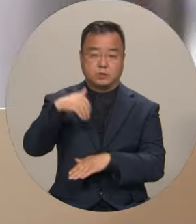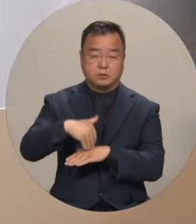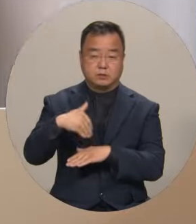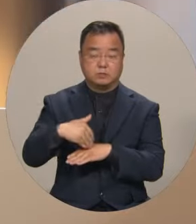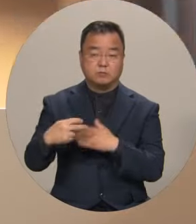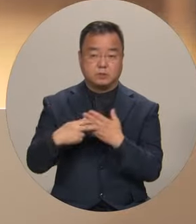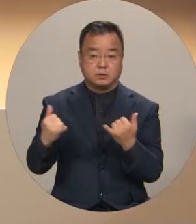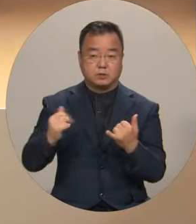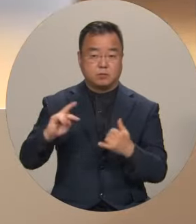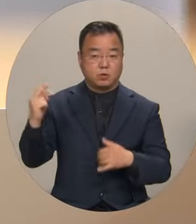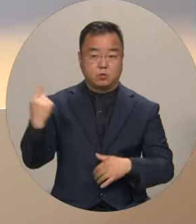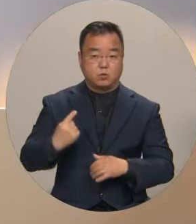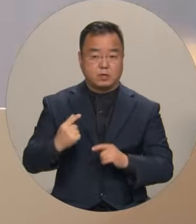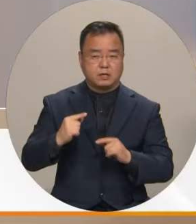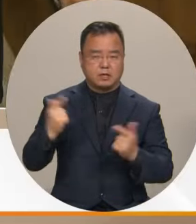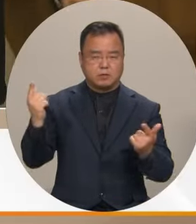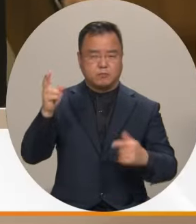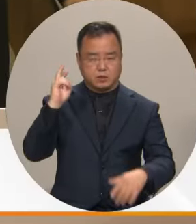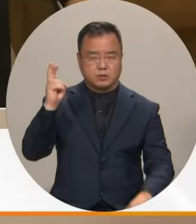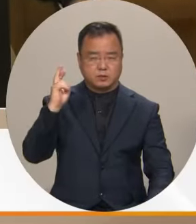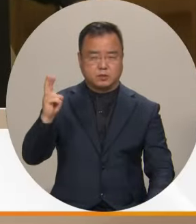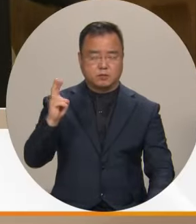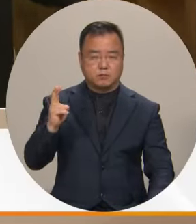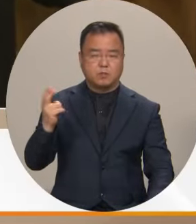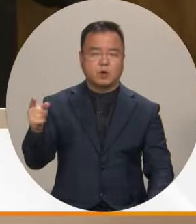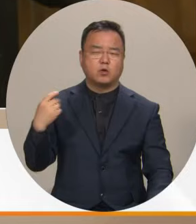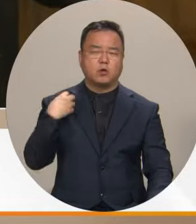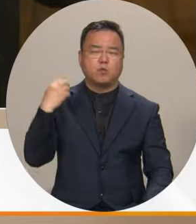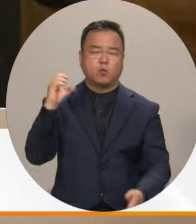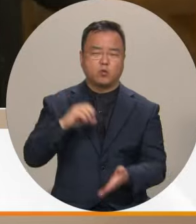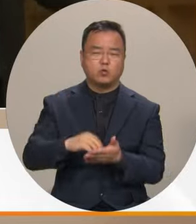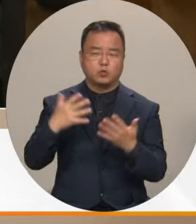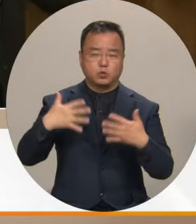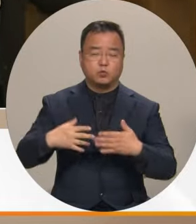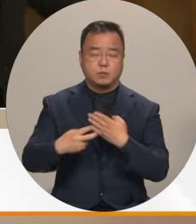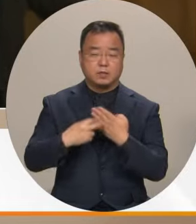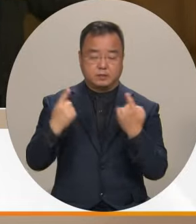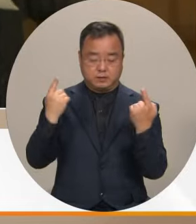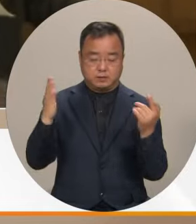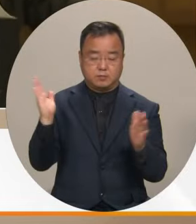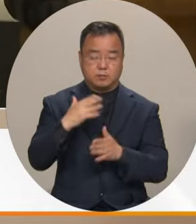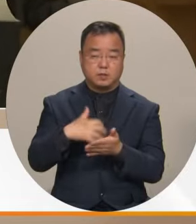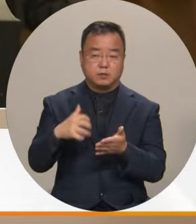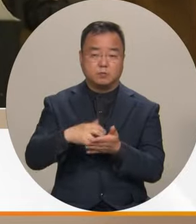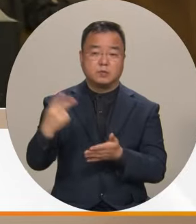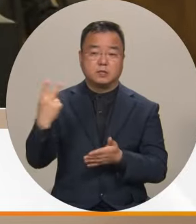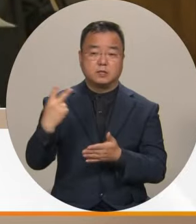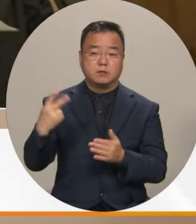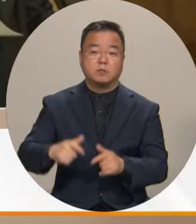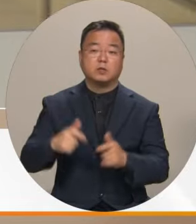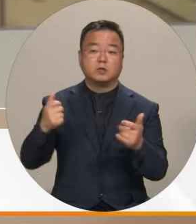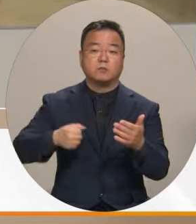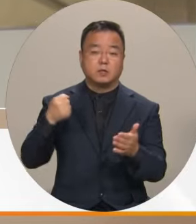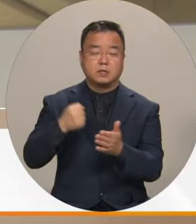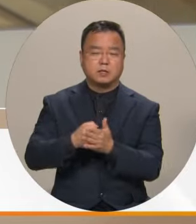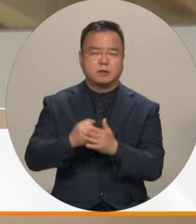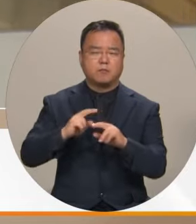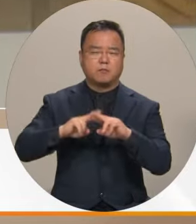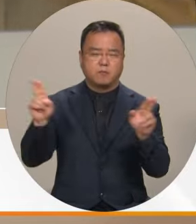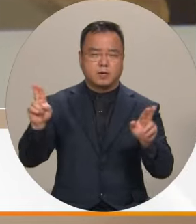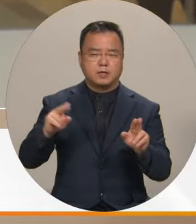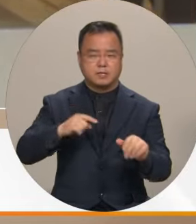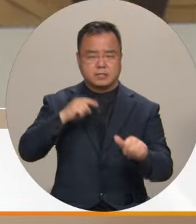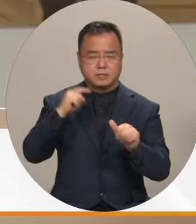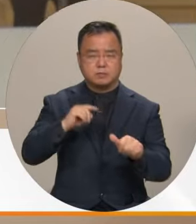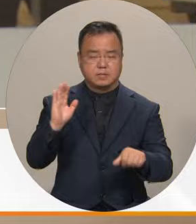않을 가능성이 큽니다이 전공의들은 복귀 조건으로 의대 2천명 증원 백지화를 비롯해서 부당한 명령 전면